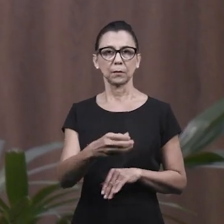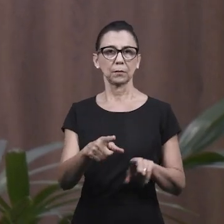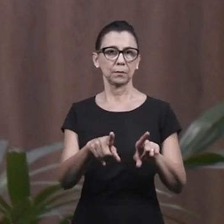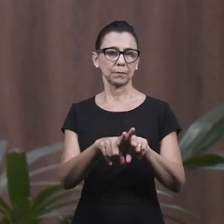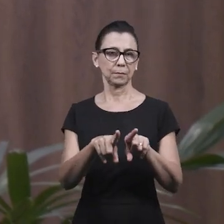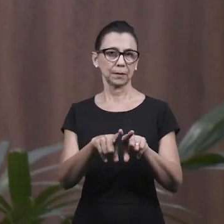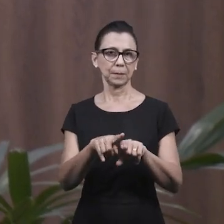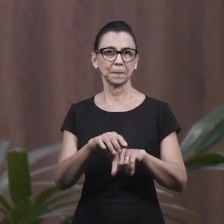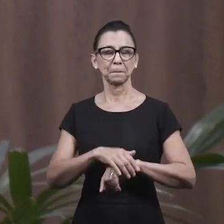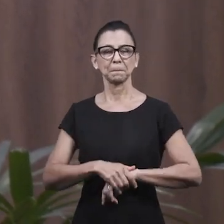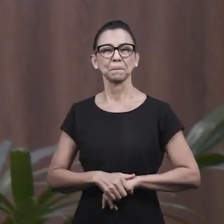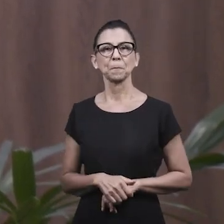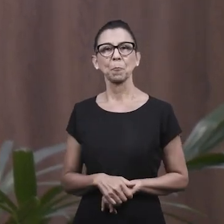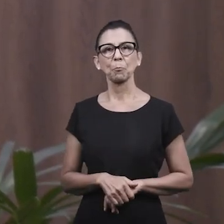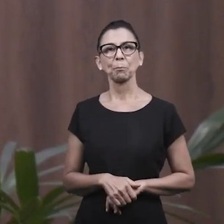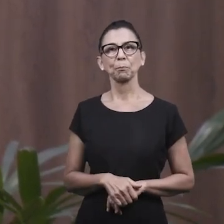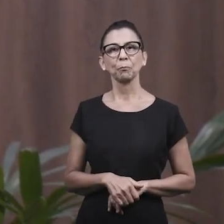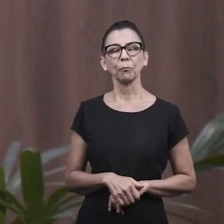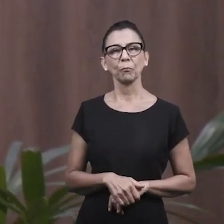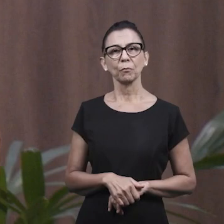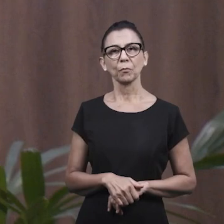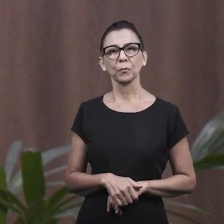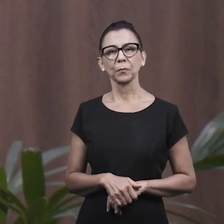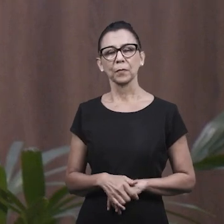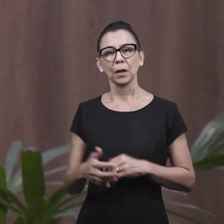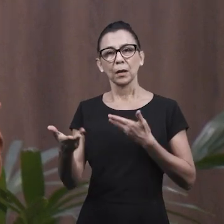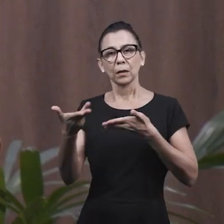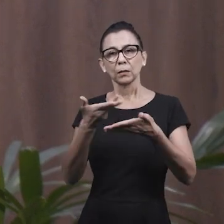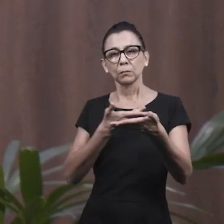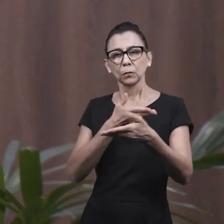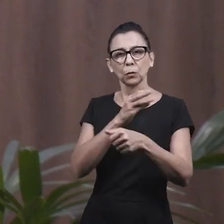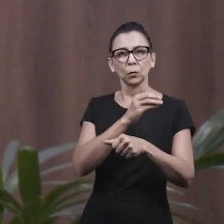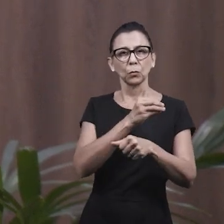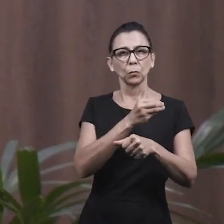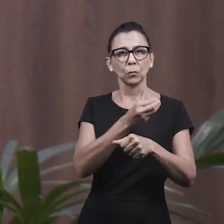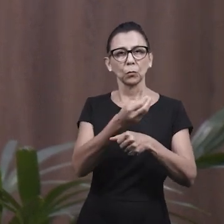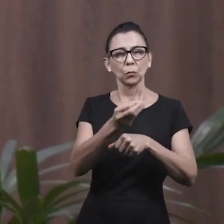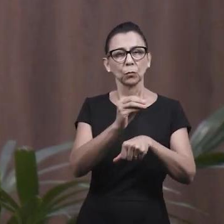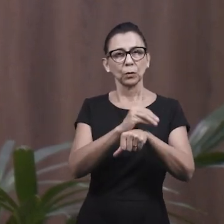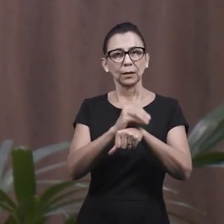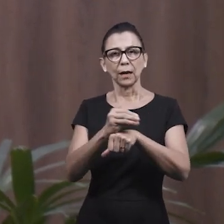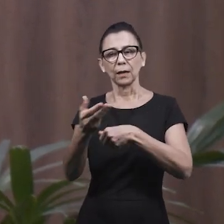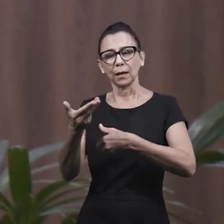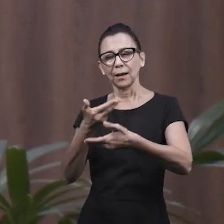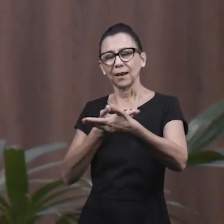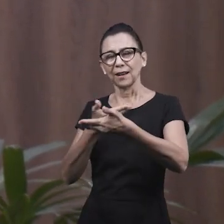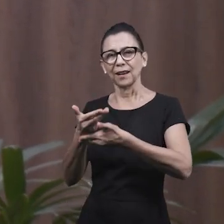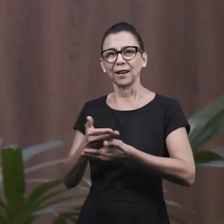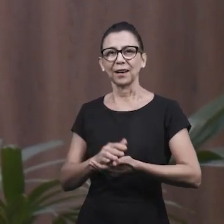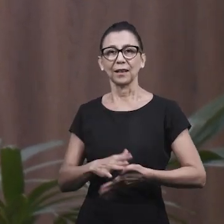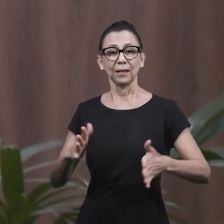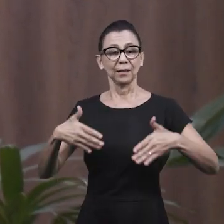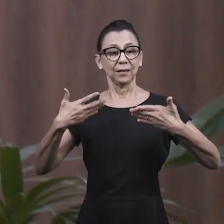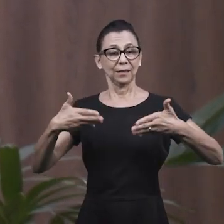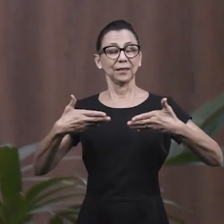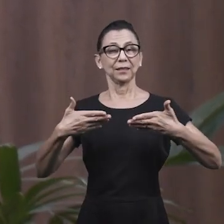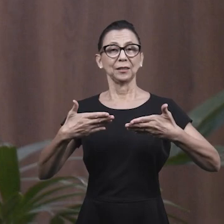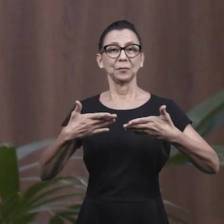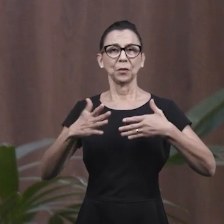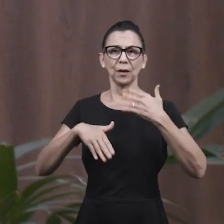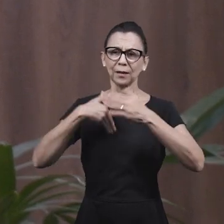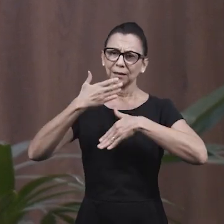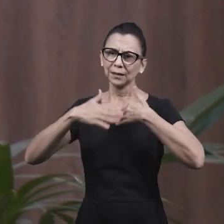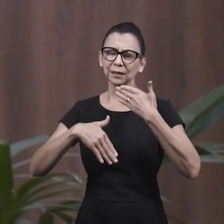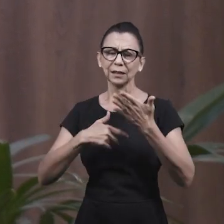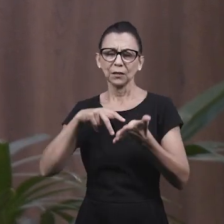frères, dans ce soin les uns avec les autres, que nous puissions avoir courage, donc la joie en